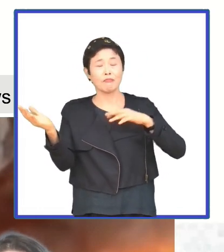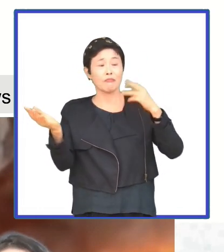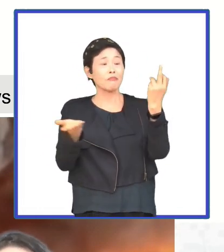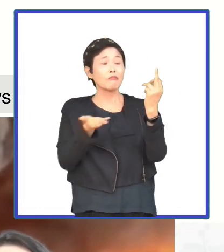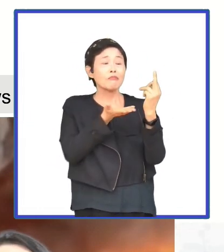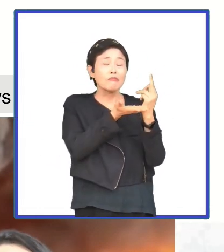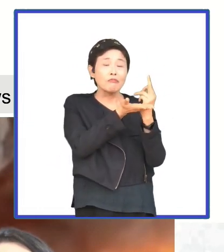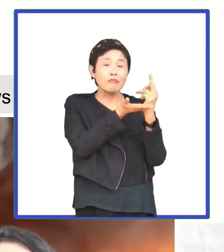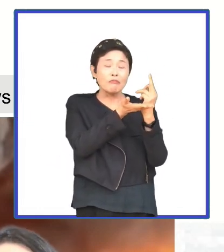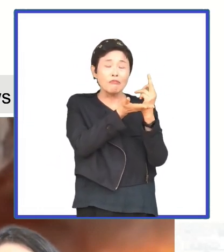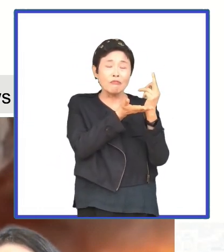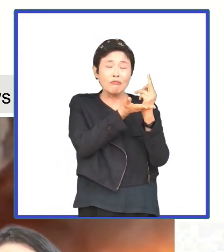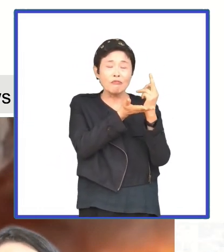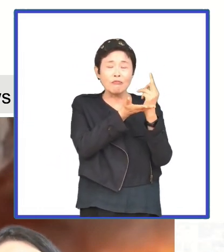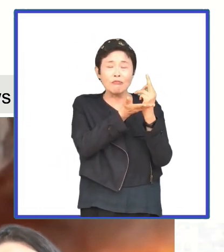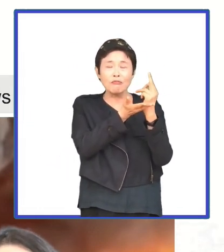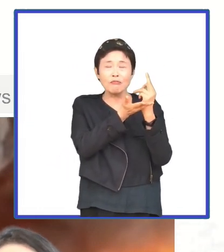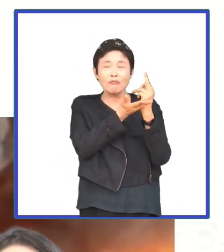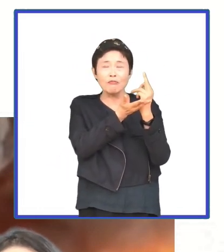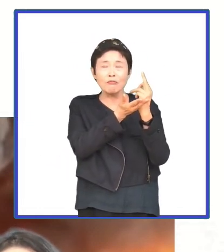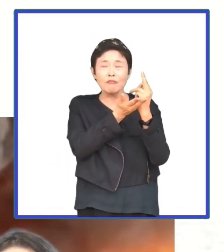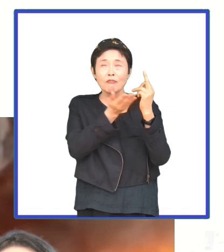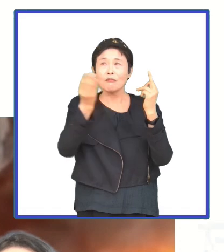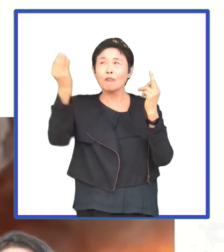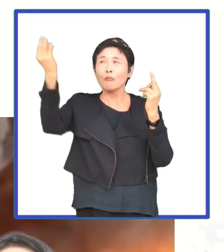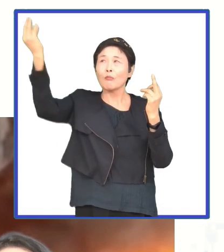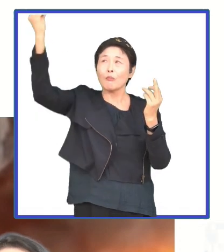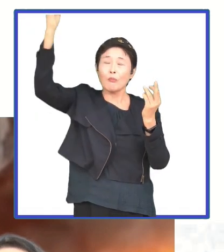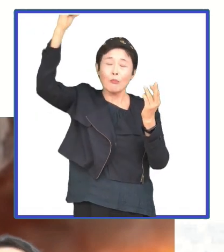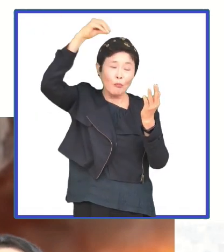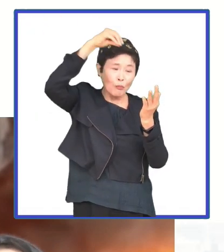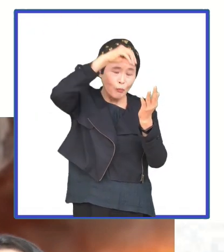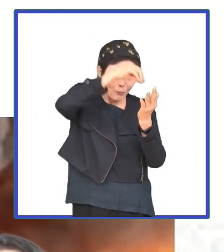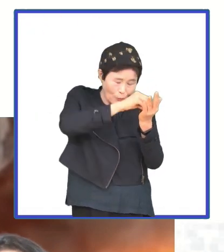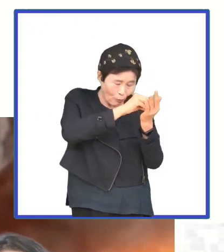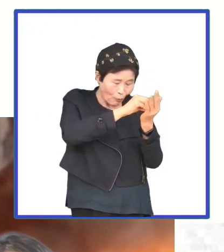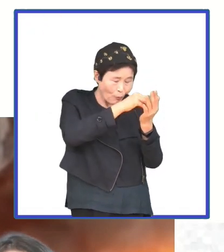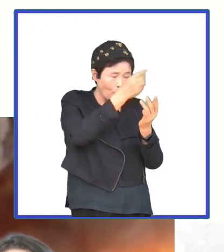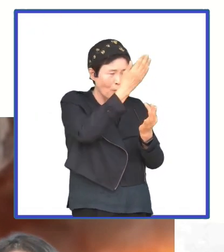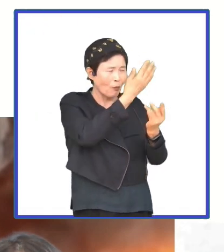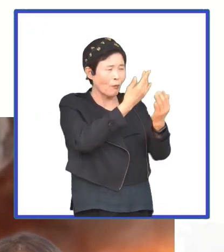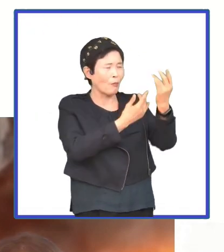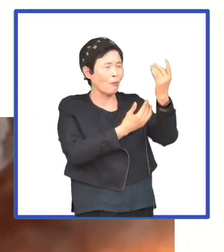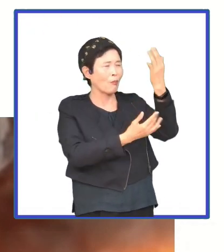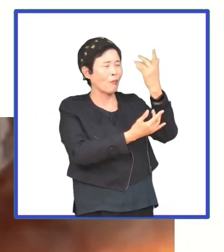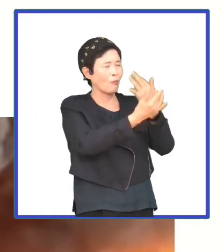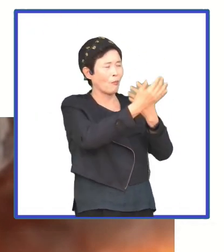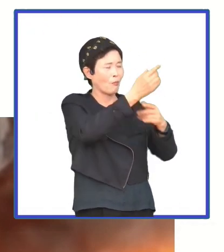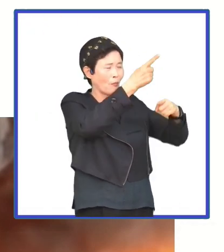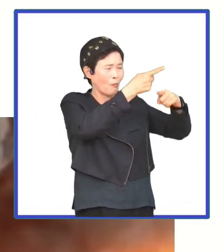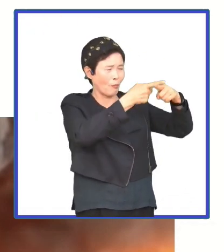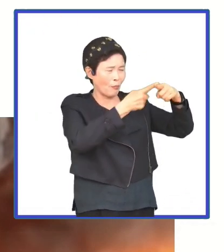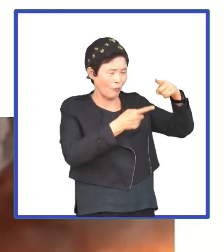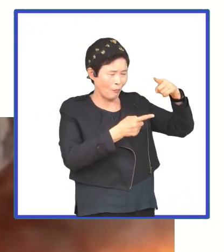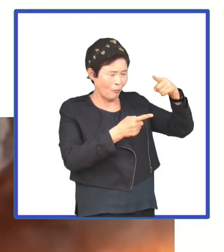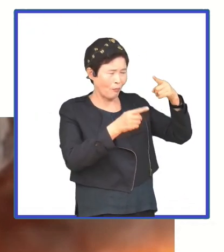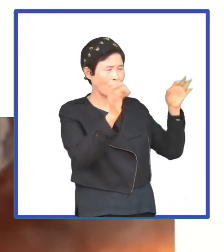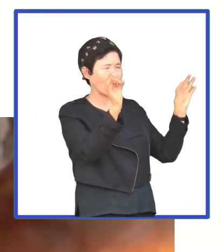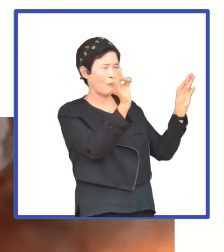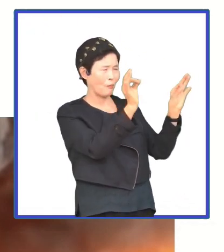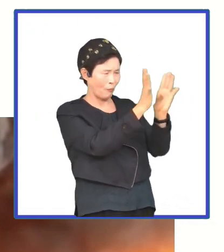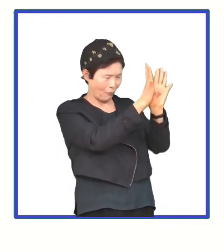큰 캥거루 섬에 이 불똥이 튀어서 섬의 절반 가까이를 모두 태워버리는 사건이 있었습니다.